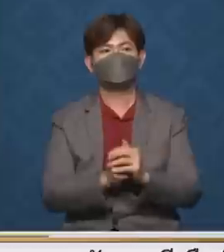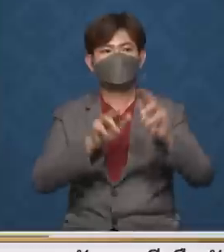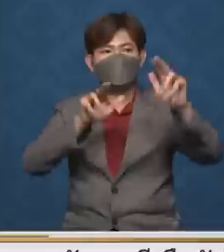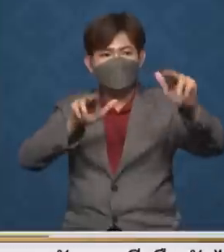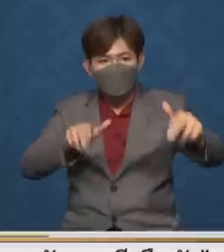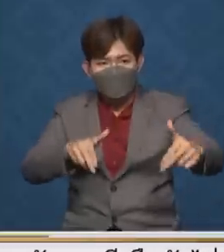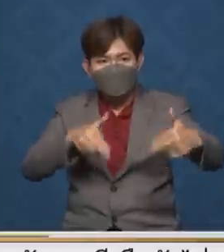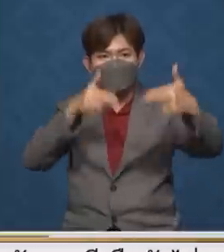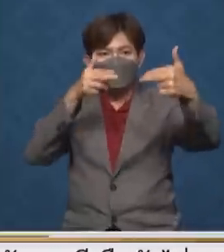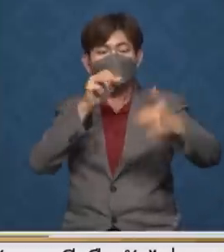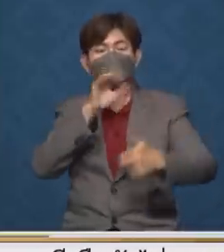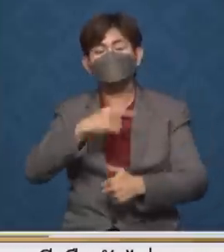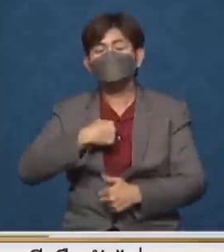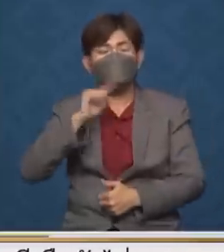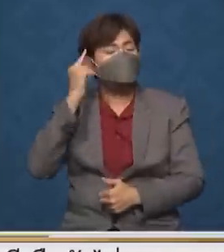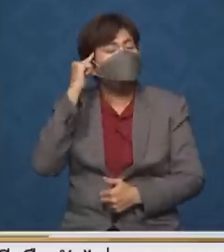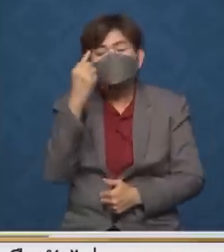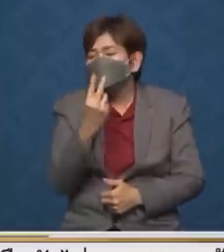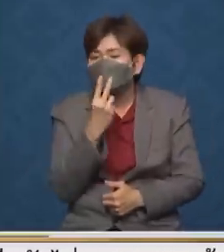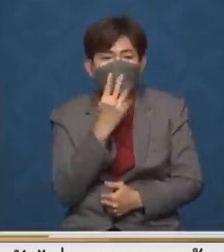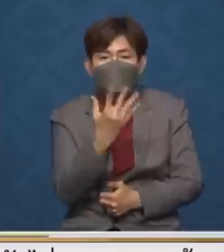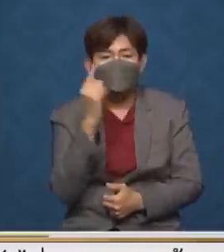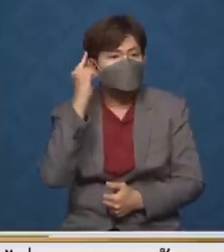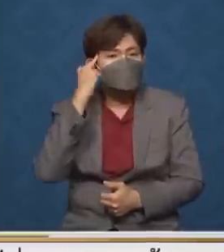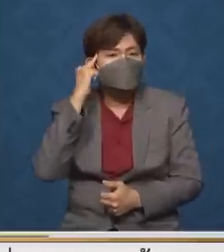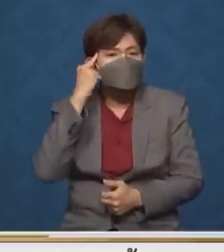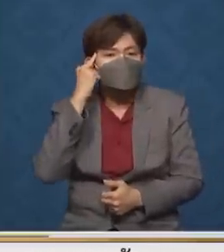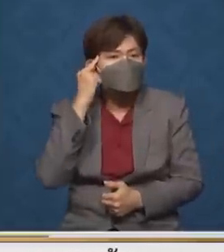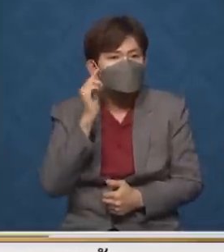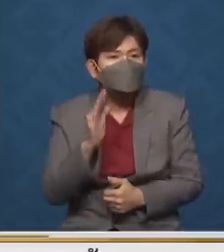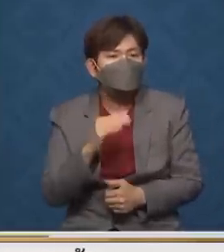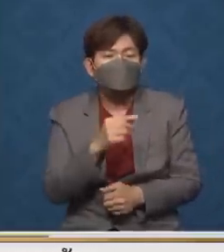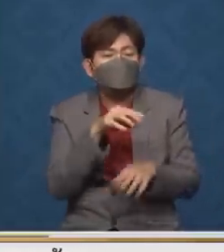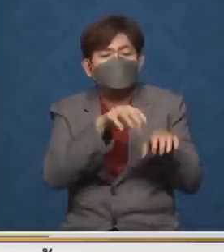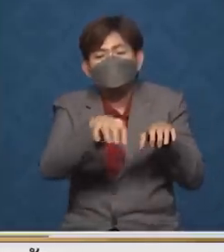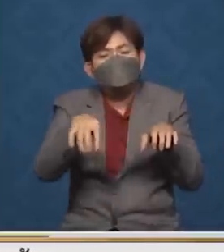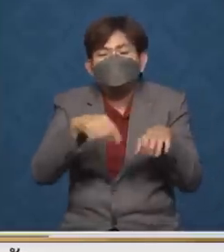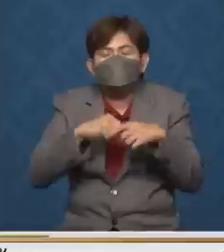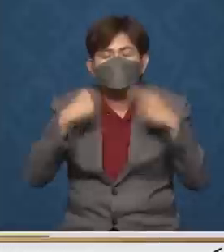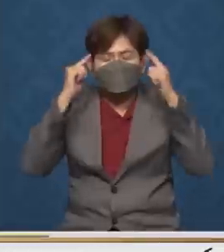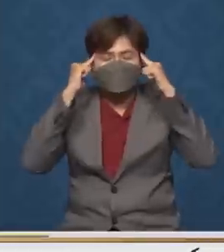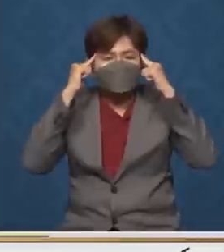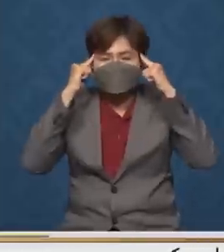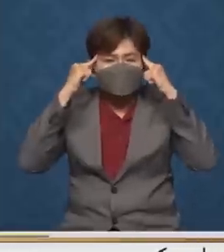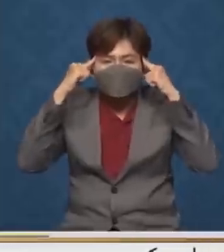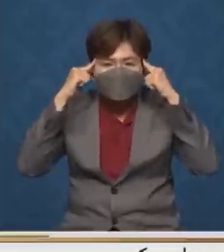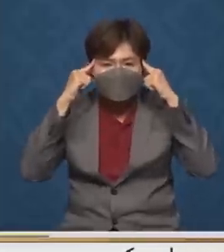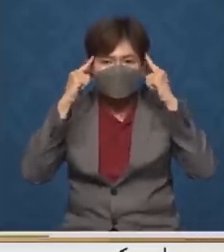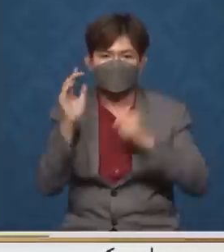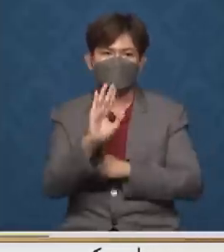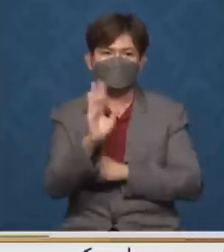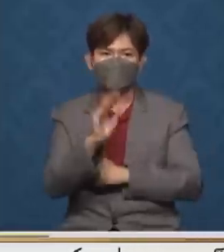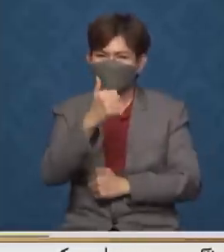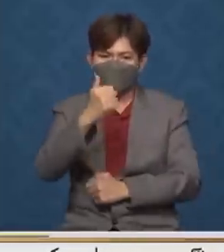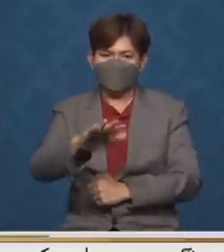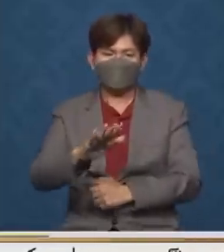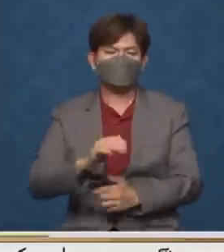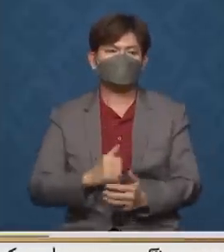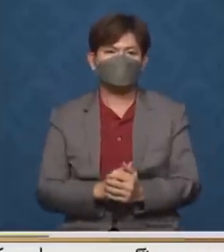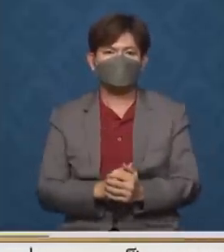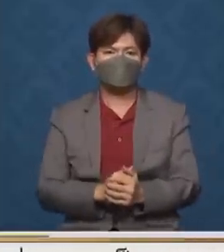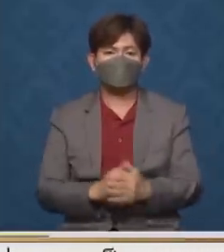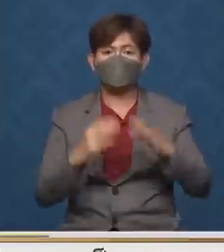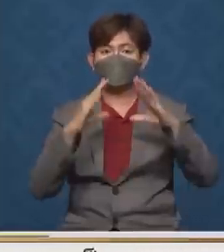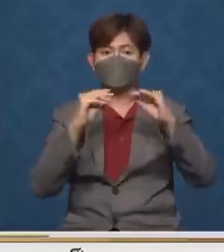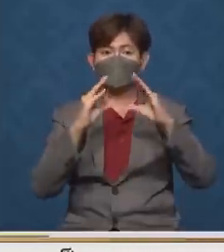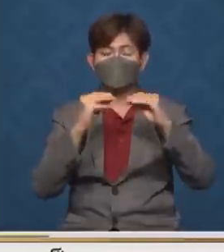พันกบอกวา ไม่รู้ ไม่เห็น ผมไม่รู้เรื่องเลยและหน่วยงานต่ๆ ก็ไม่รู้ ไม่รู้ ไม่รู้ไม่ได้นี่เขาพ